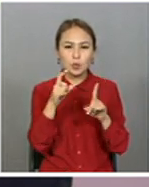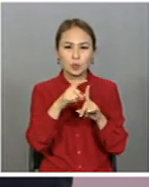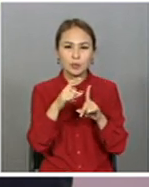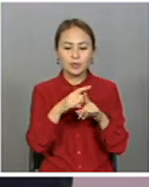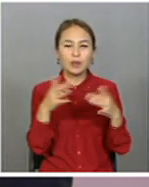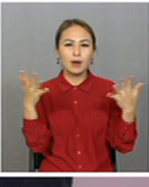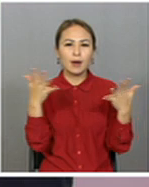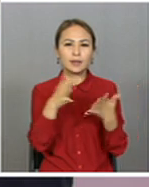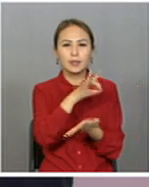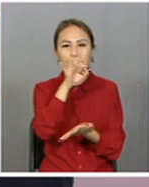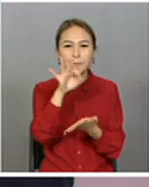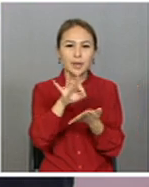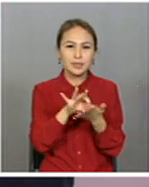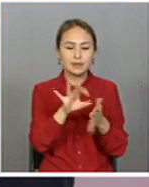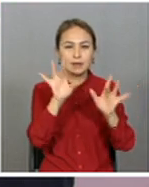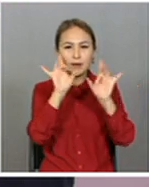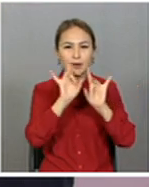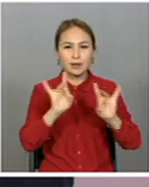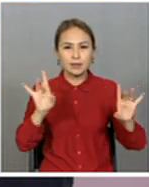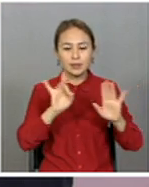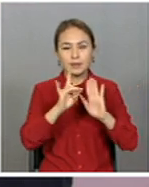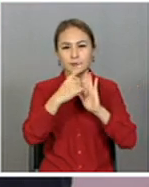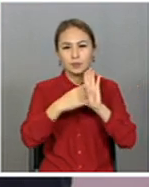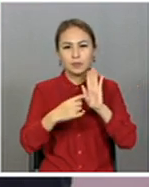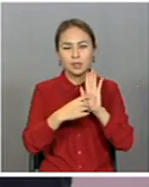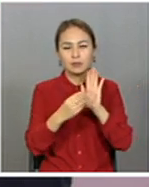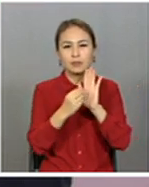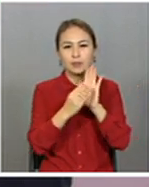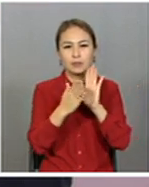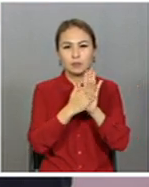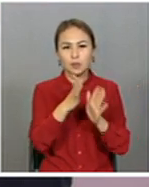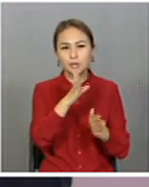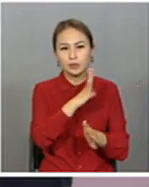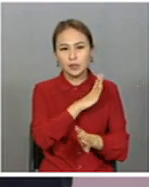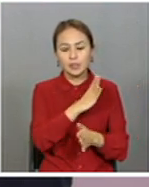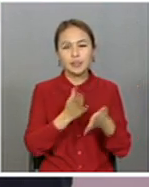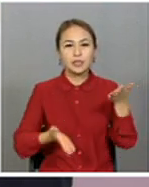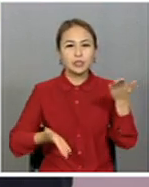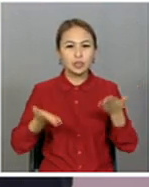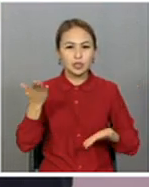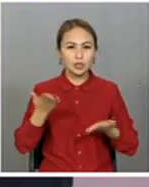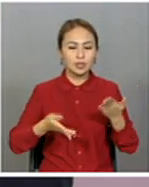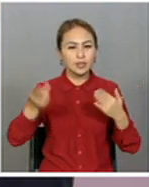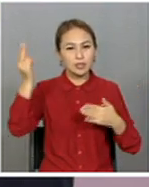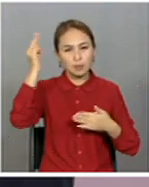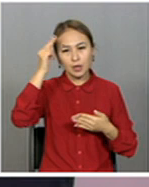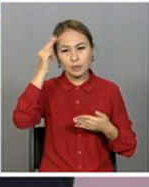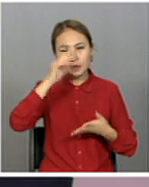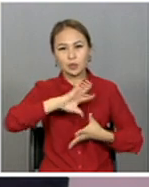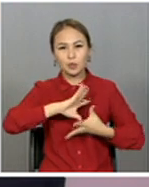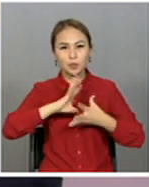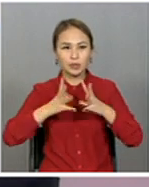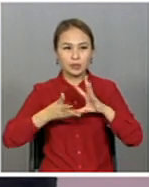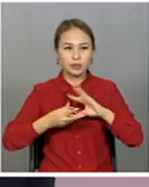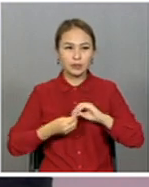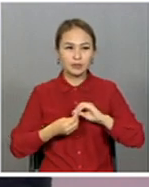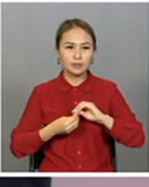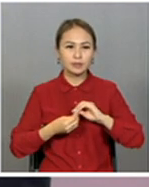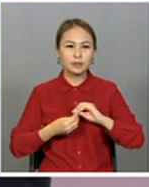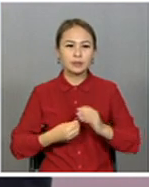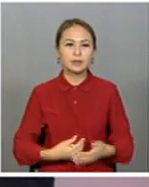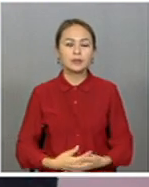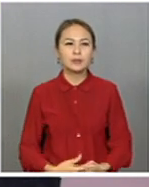мақсатта айтылатындығын оның тыныс белгісімен таныстыңдар. Ендеше сабағымызды қорытындылайық.